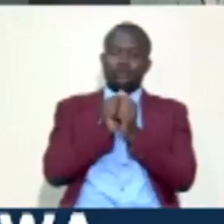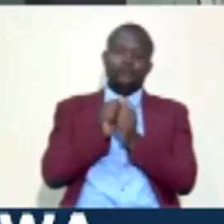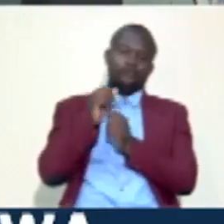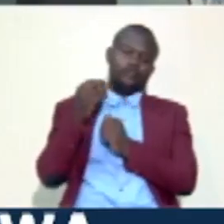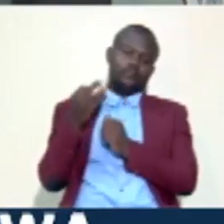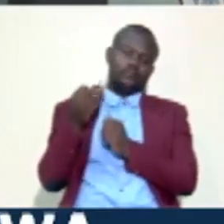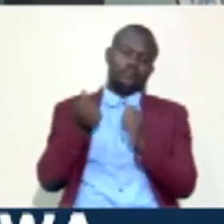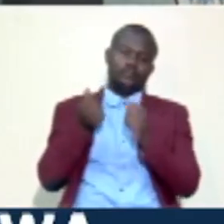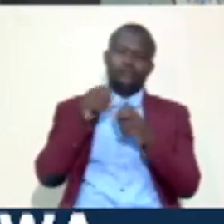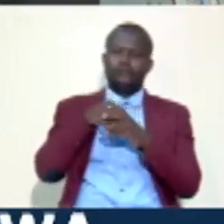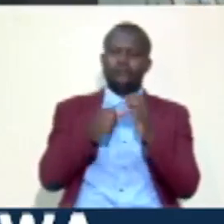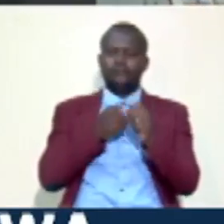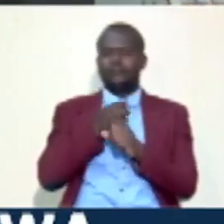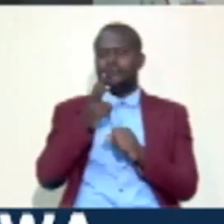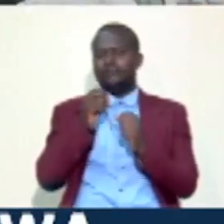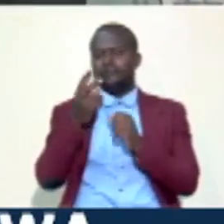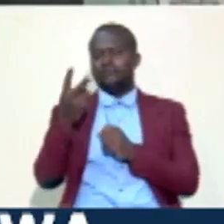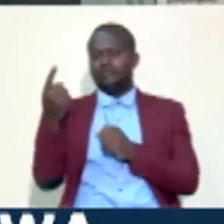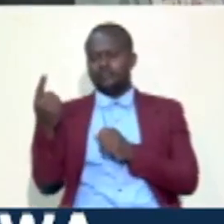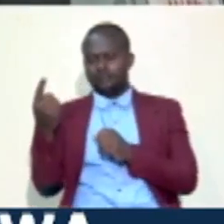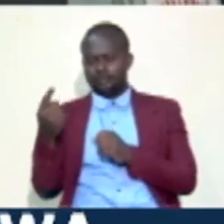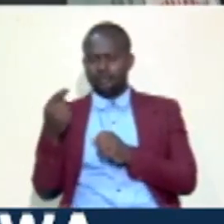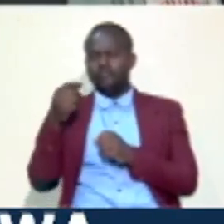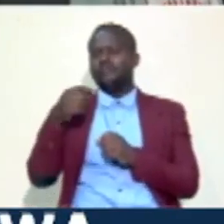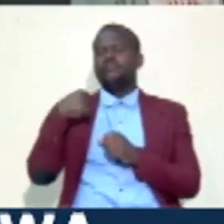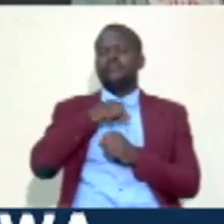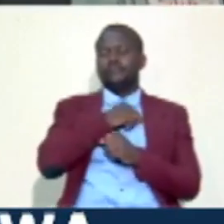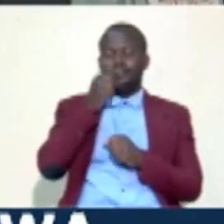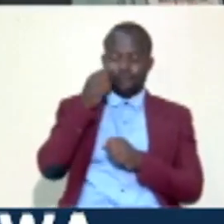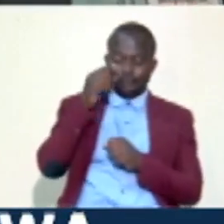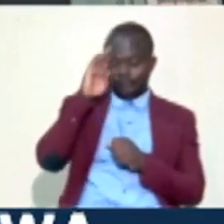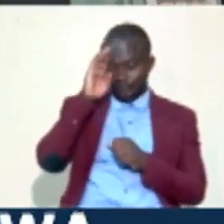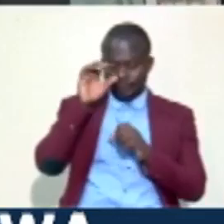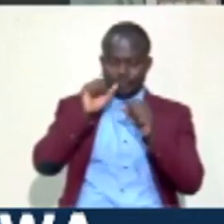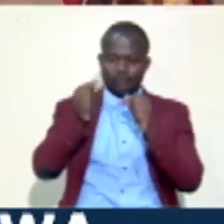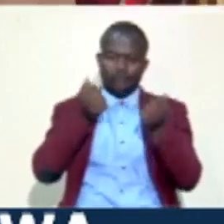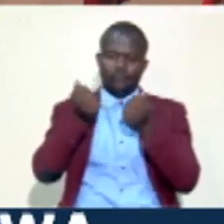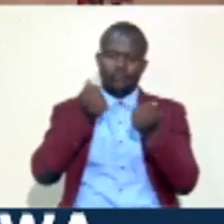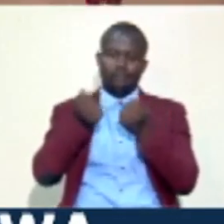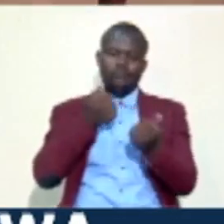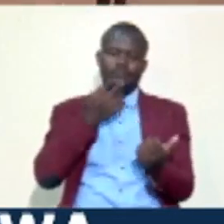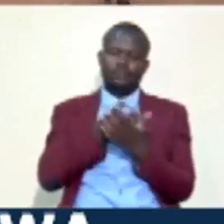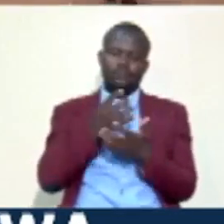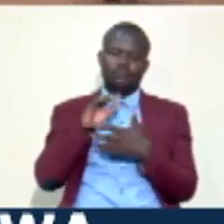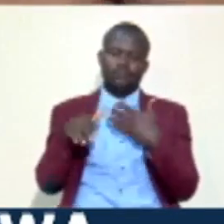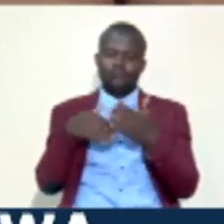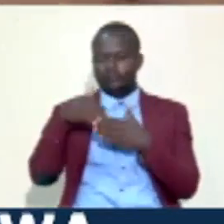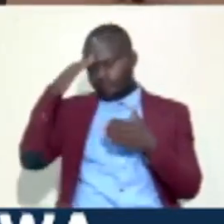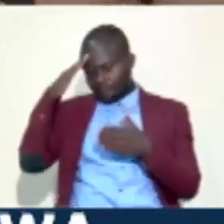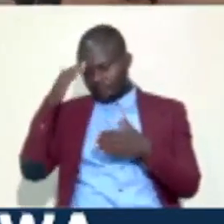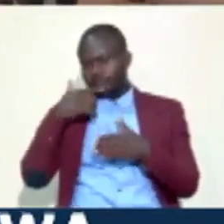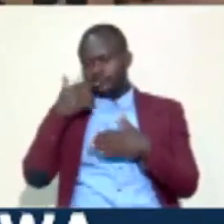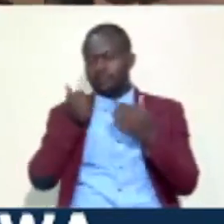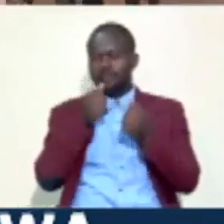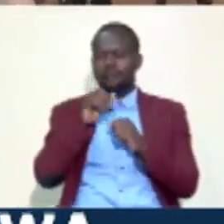2013 iza gute muri 2022? Ugasanga polisi ifashe imodoka irayifunze. Imodoka nzinge ni imodoka eshatu,